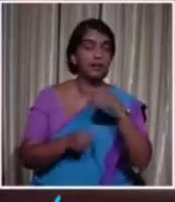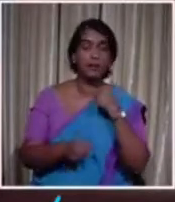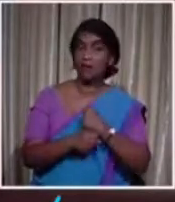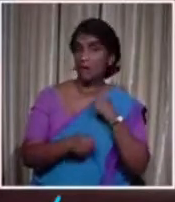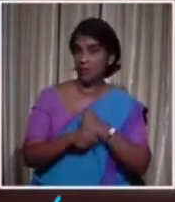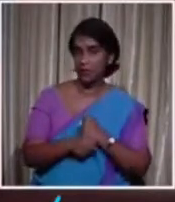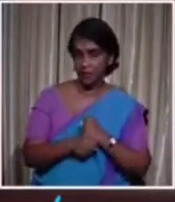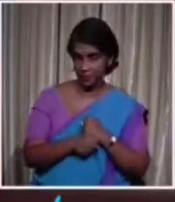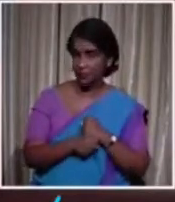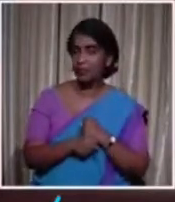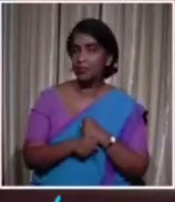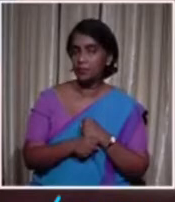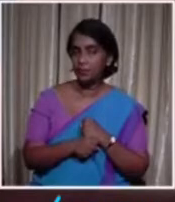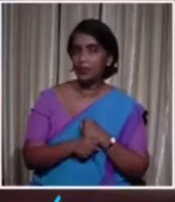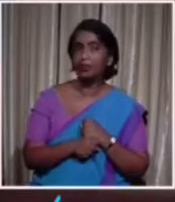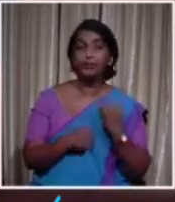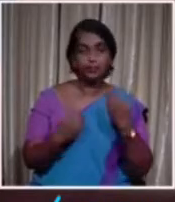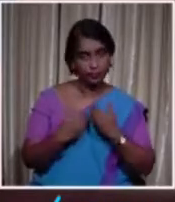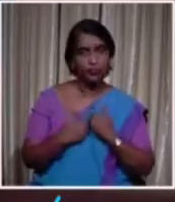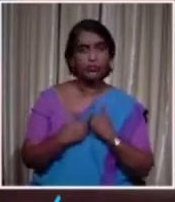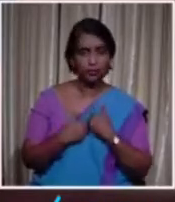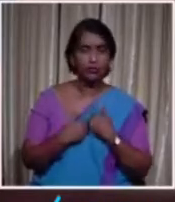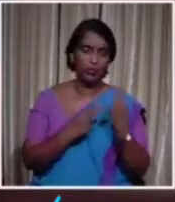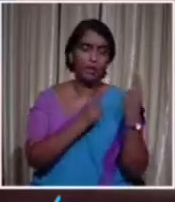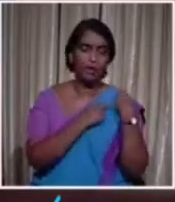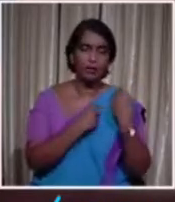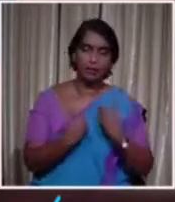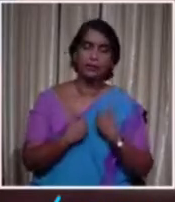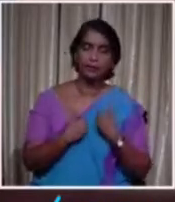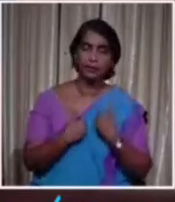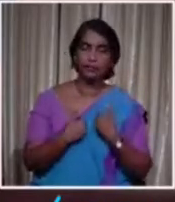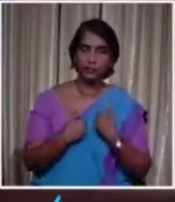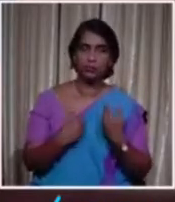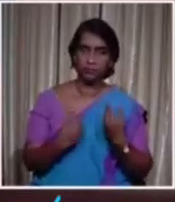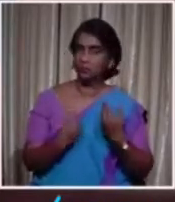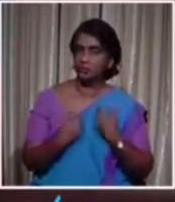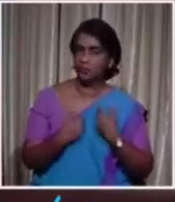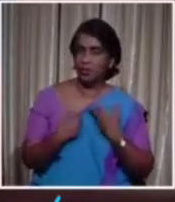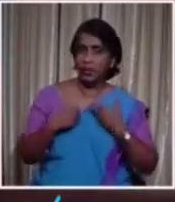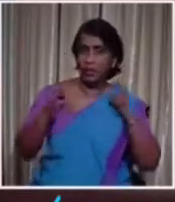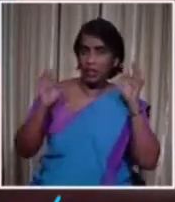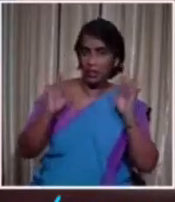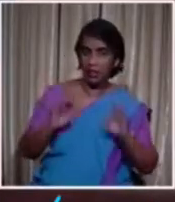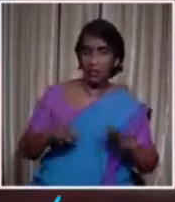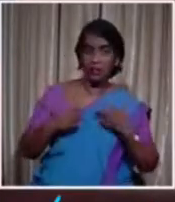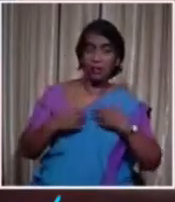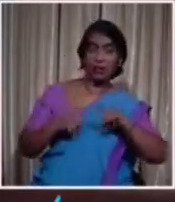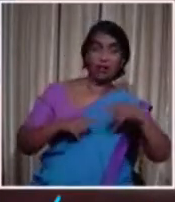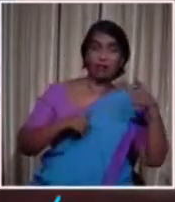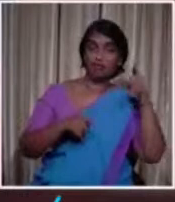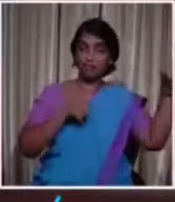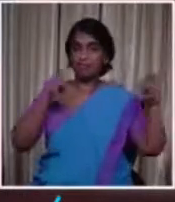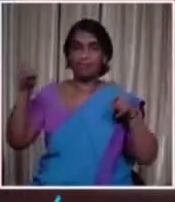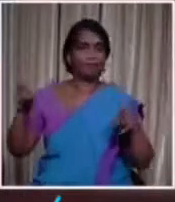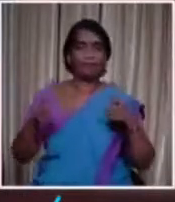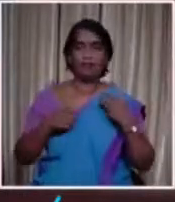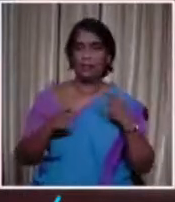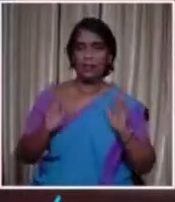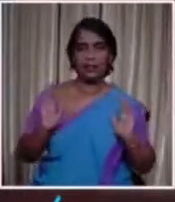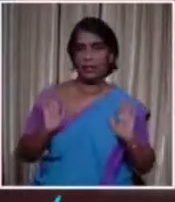जनराजे अभी वित्तीय करो मंग वित्तीय कोड़े में भाईन बहला वैन के ने टेंगले दिख करना हाथर आने